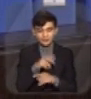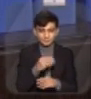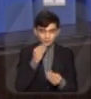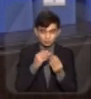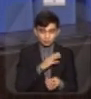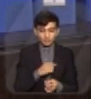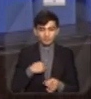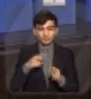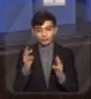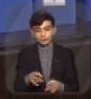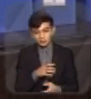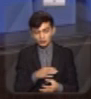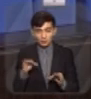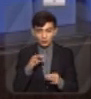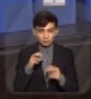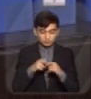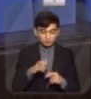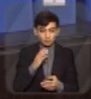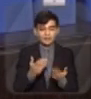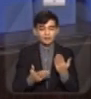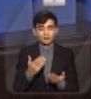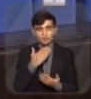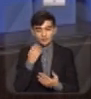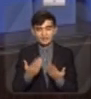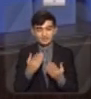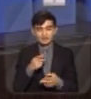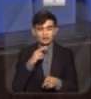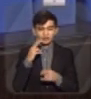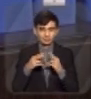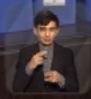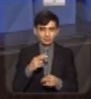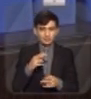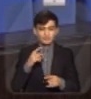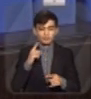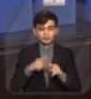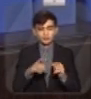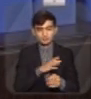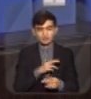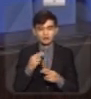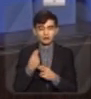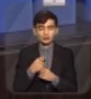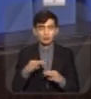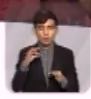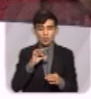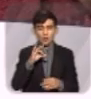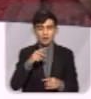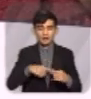этого объекта, или же это будет экстренное извещение, скажем, с лечебной